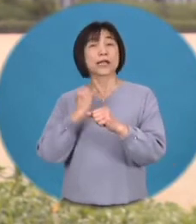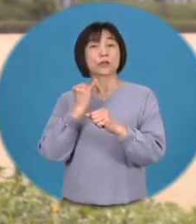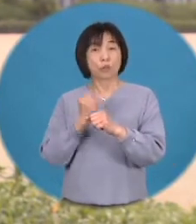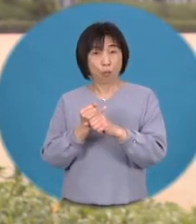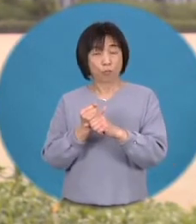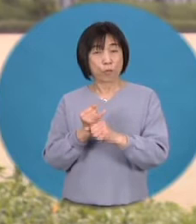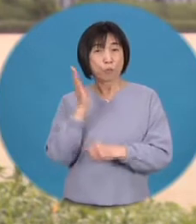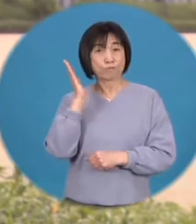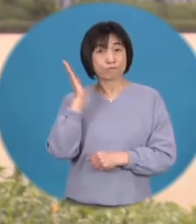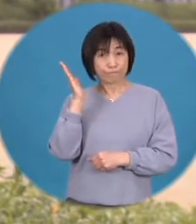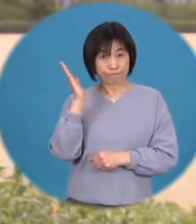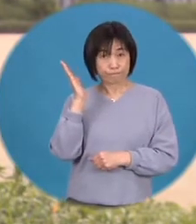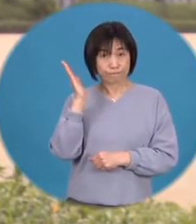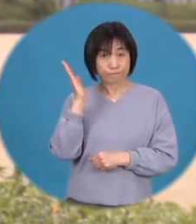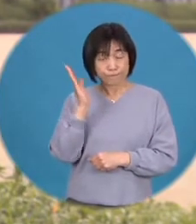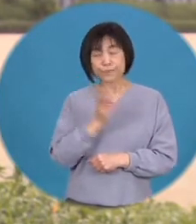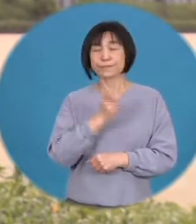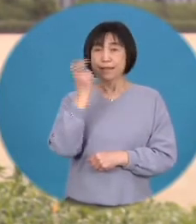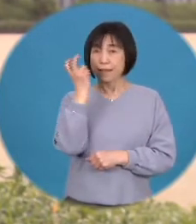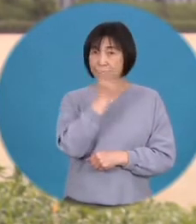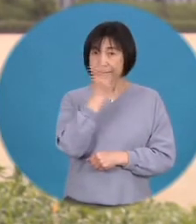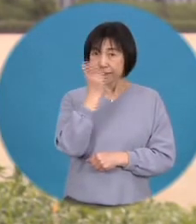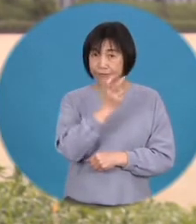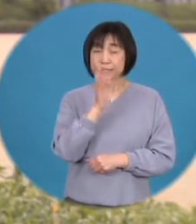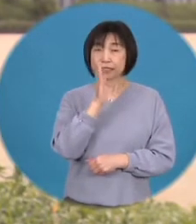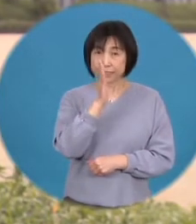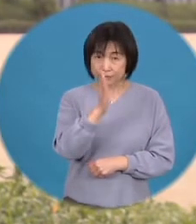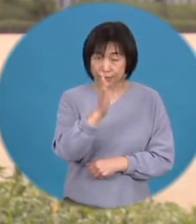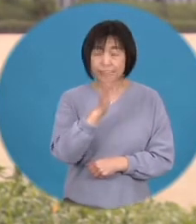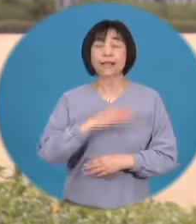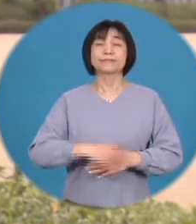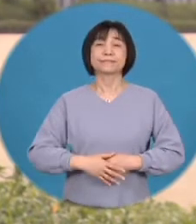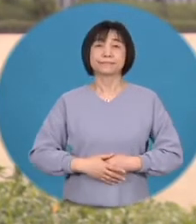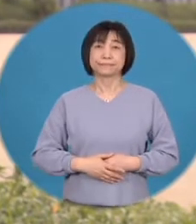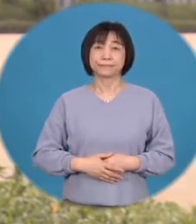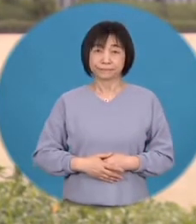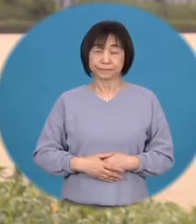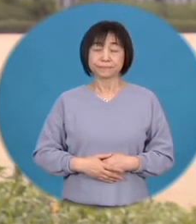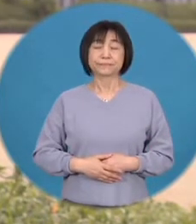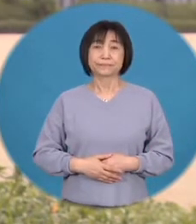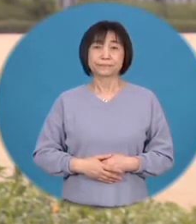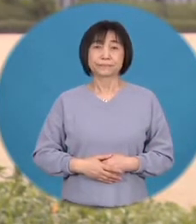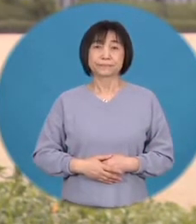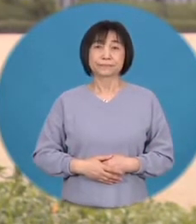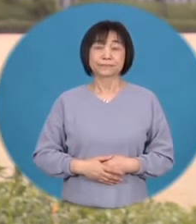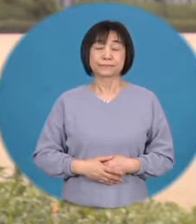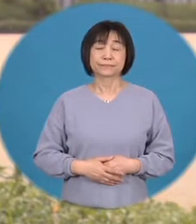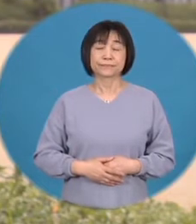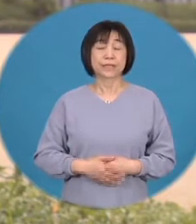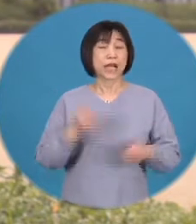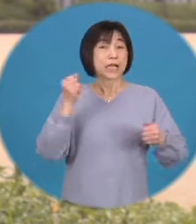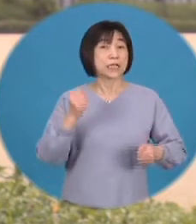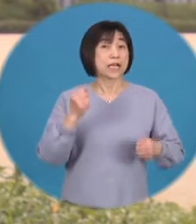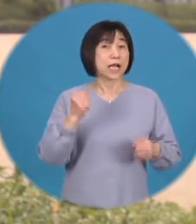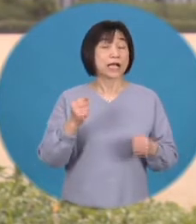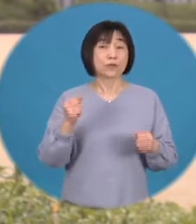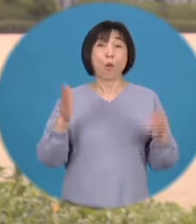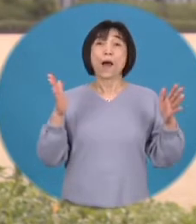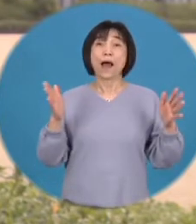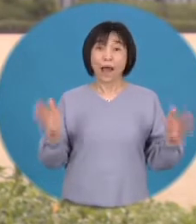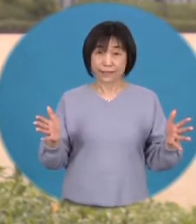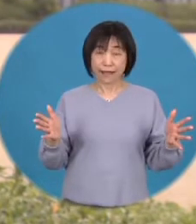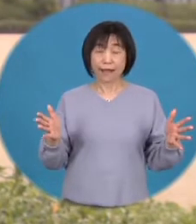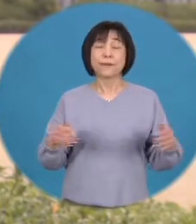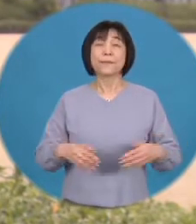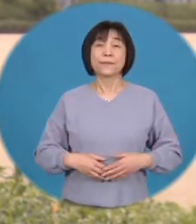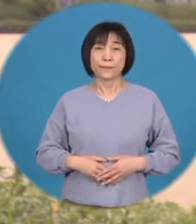レー公式インスタグラムにて掲載していますので、ご確認ください。またオリンピック聖火リレーの開催